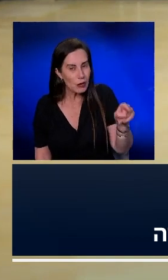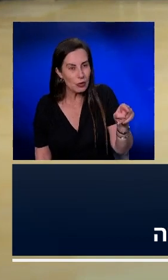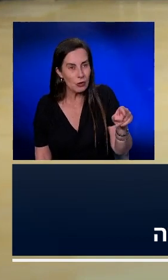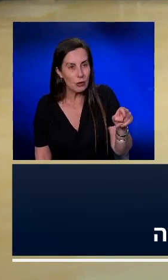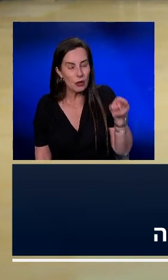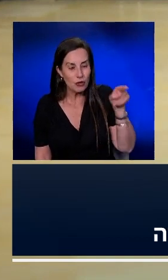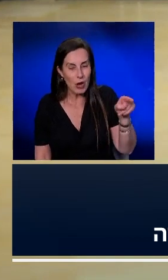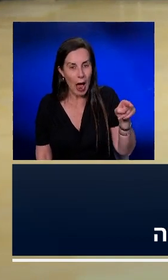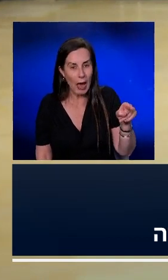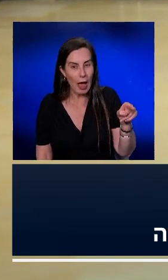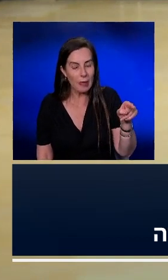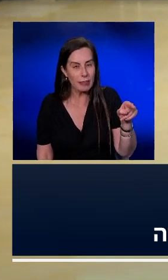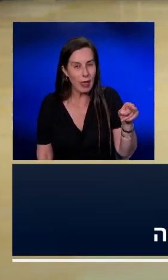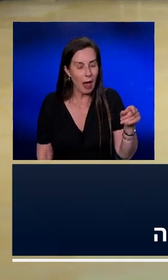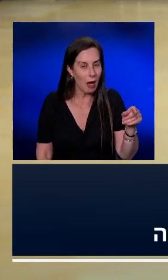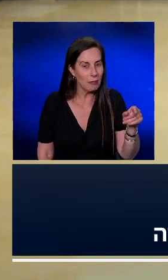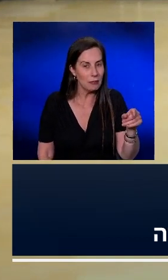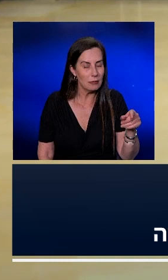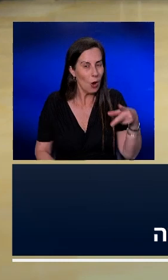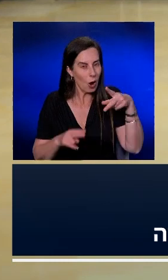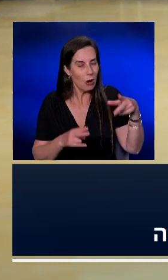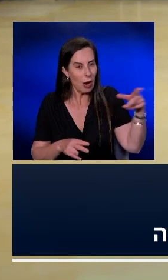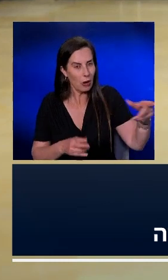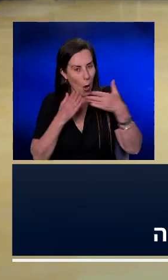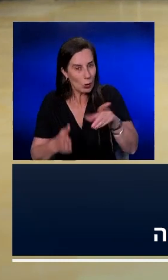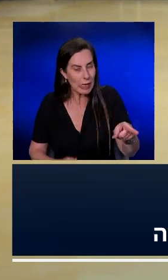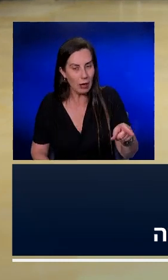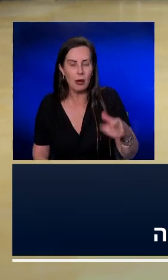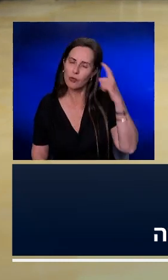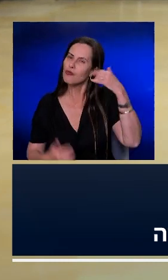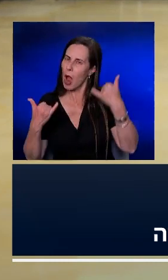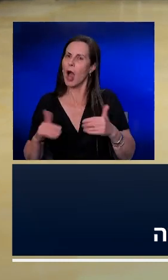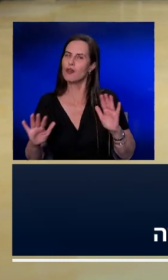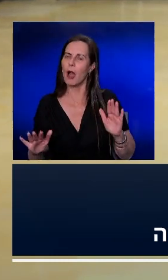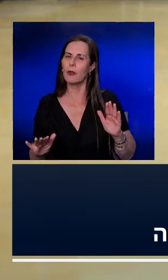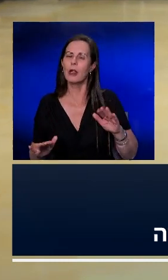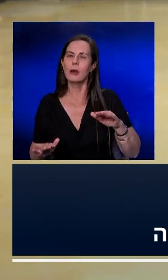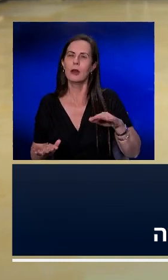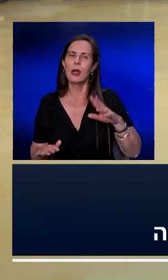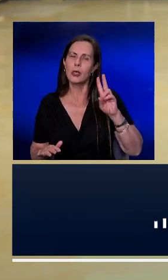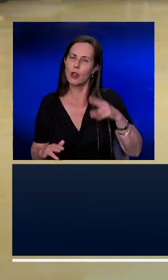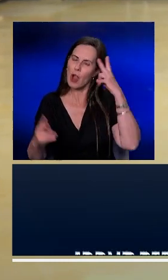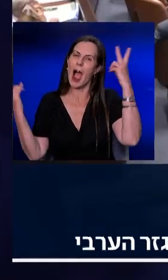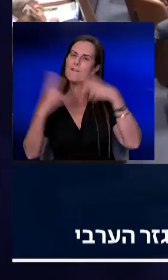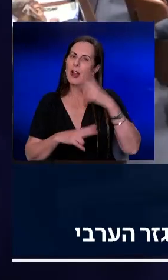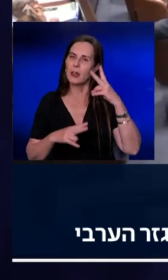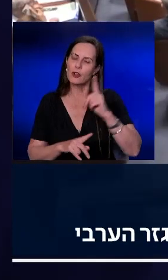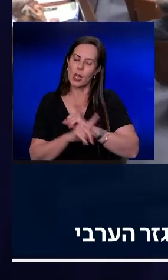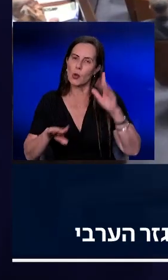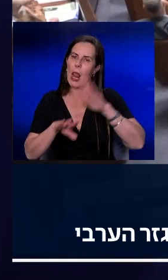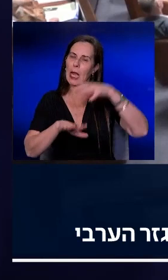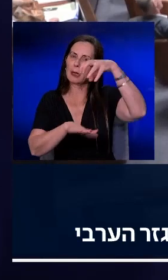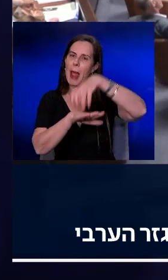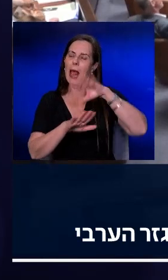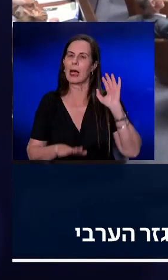שלך ריקחה את המדיניות הישראלית באל-אקסה? הוא אומר אני חושב שעכשיו יש לפחות הבנה שאסור לגעת במקום